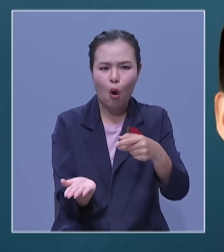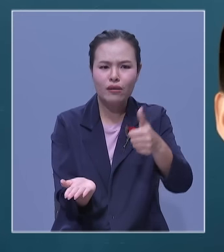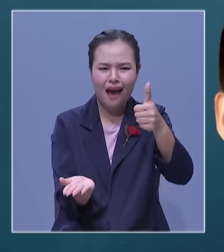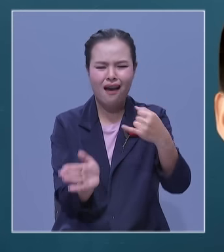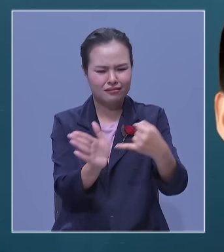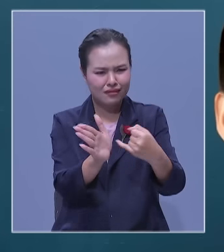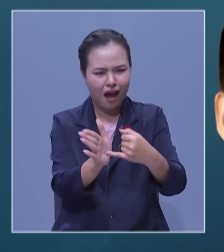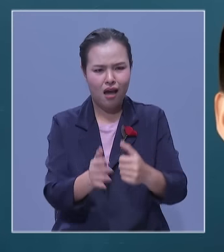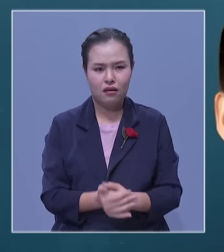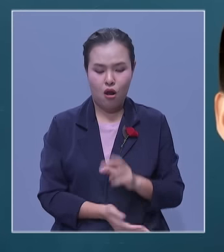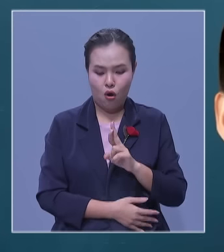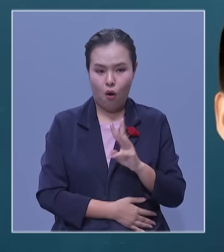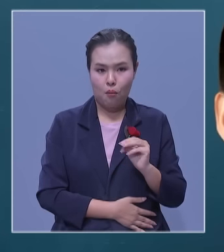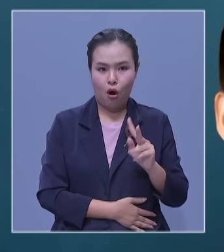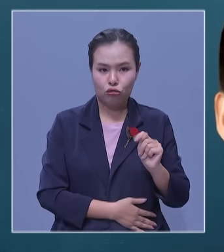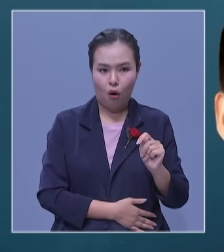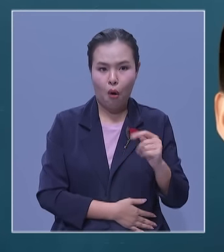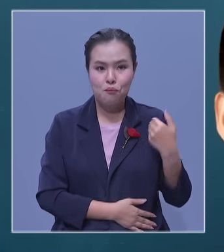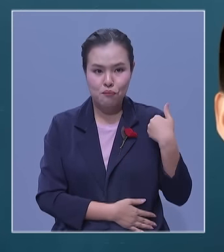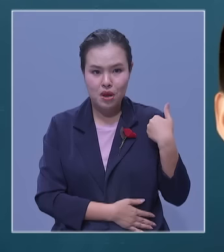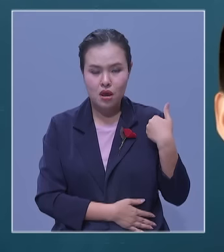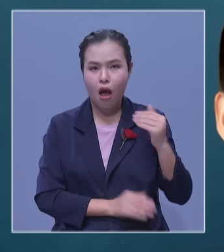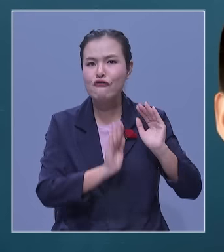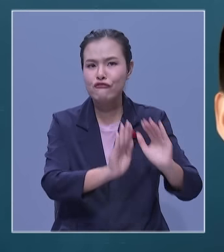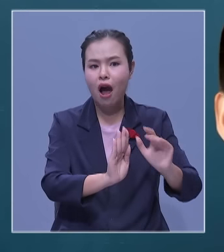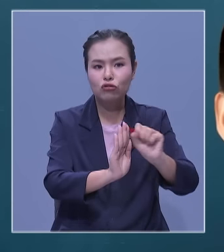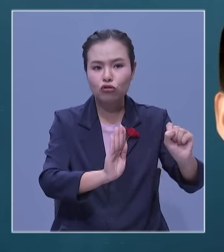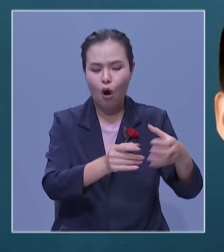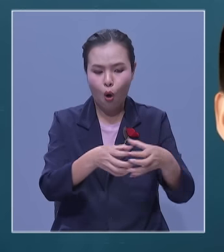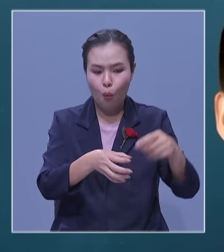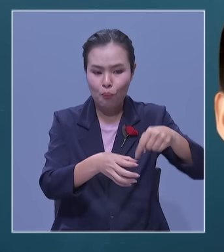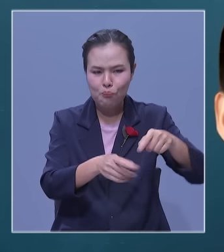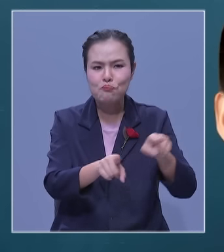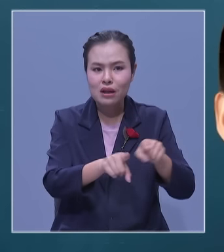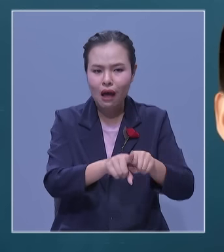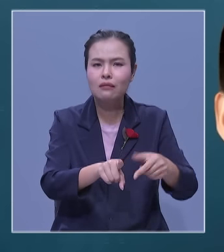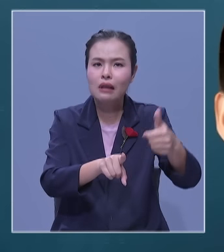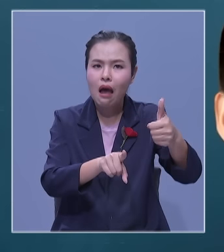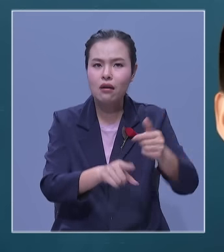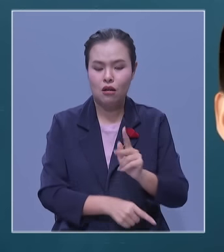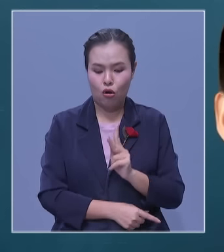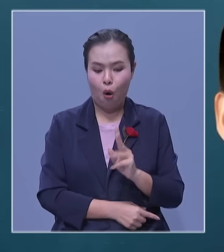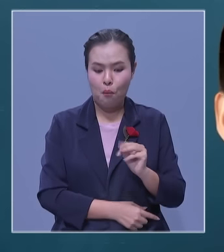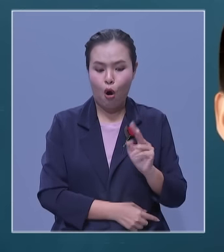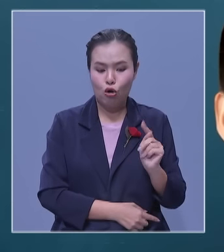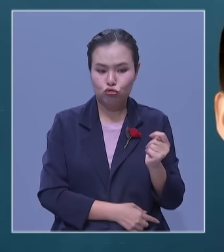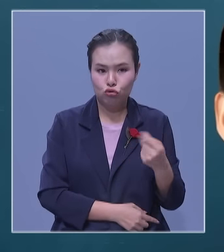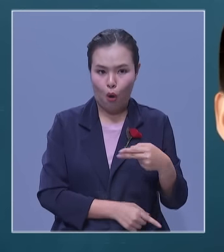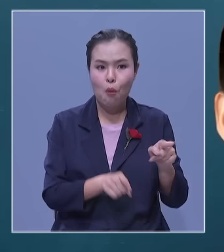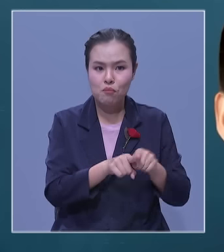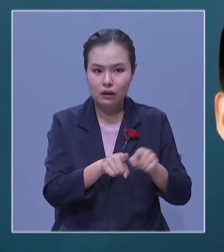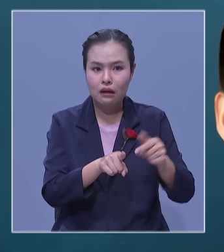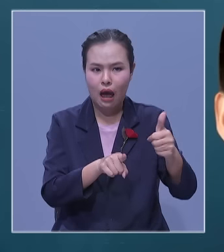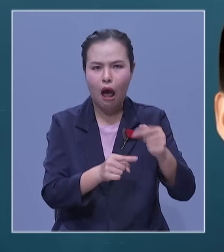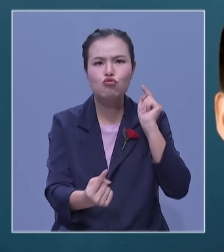ใช่ไหมถ้ารัฐมนตรีเนี่ยท่านมีข้อมูลปุ๊บฝากสสที่อยู่พรรคเดียวกันอยู่ในกมธ.เดียวกันเนี่ยเอาเรื่องมาเนี่ยมัน